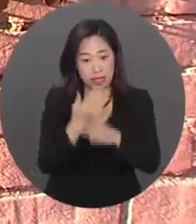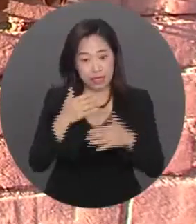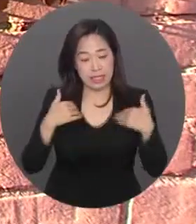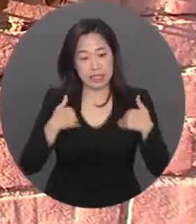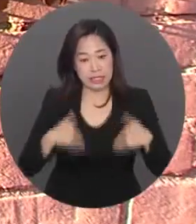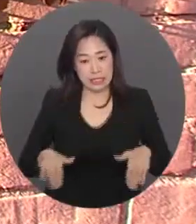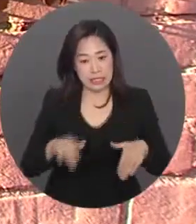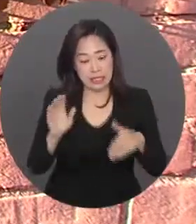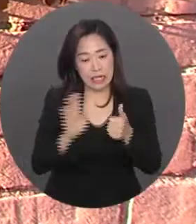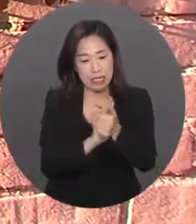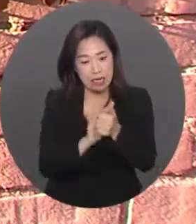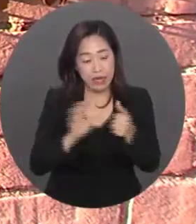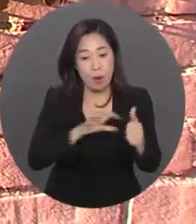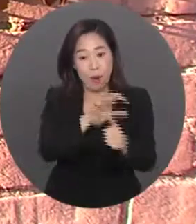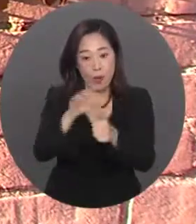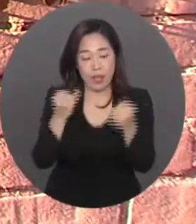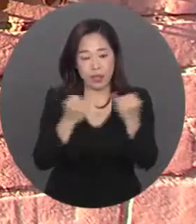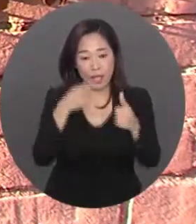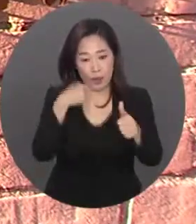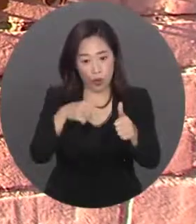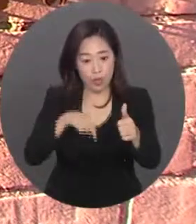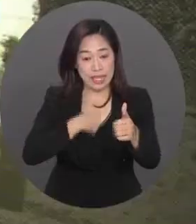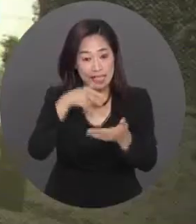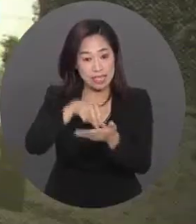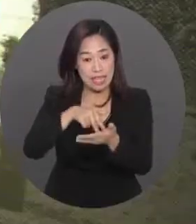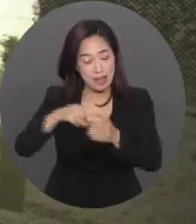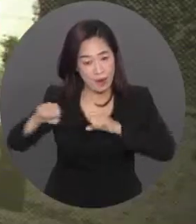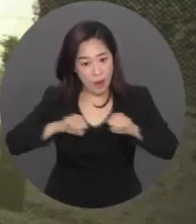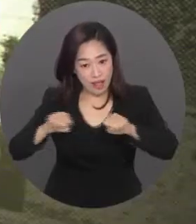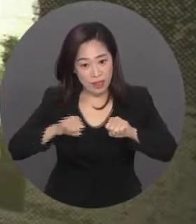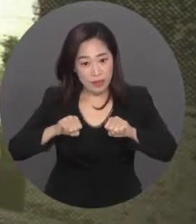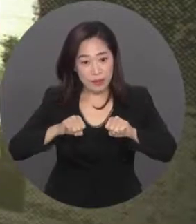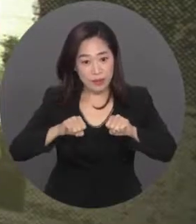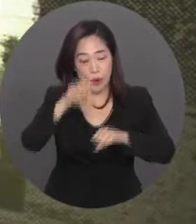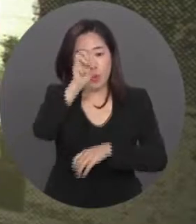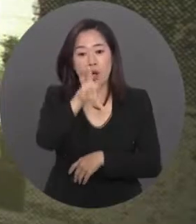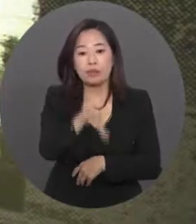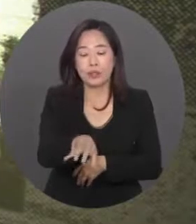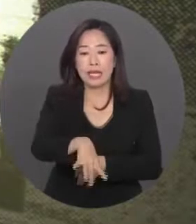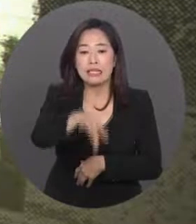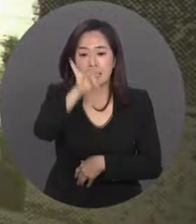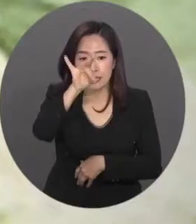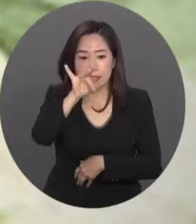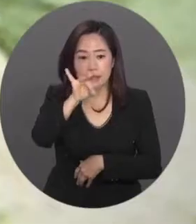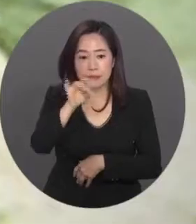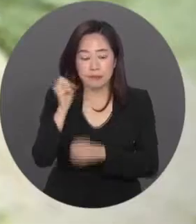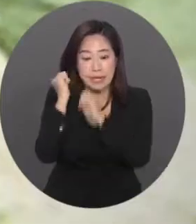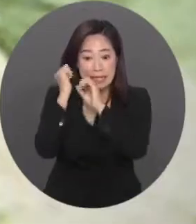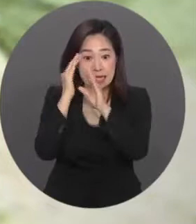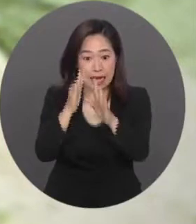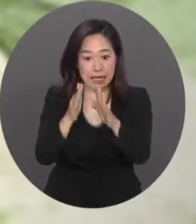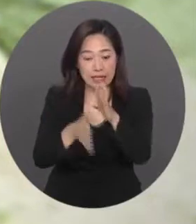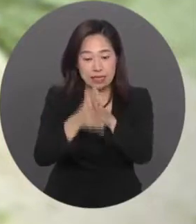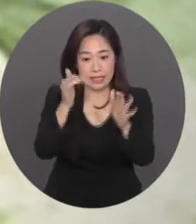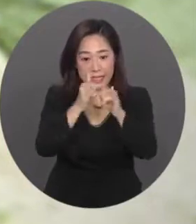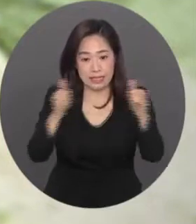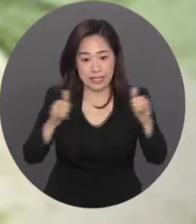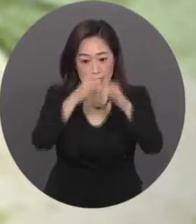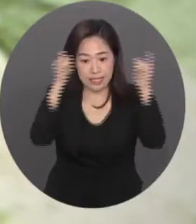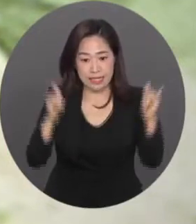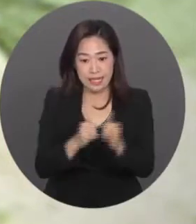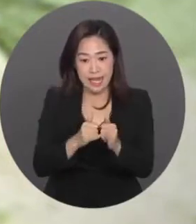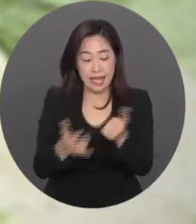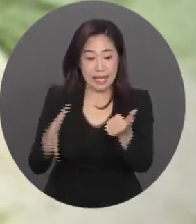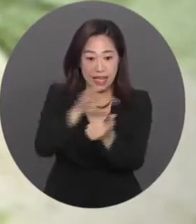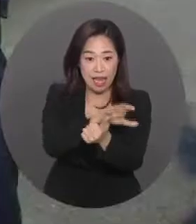보살폈습니다. 여성 교육과 자립에도 힘을 쏟아 광주에서는 처음으로 장례가 시민사회장으로